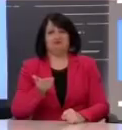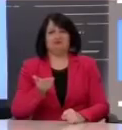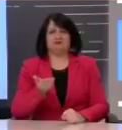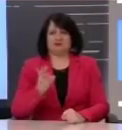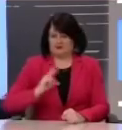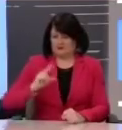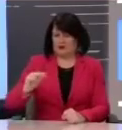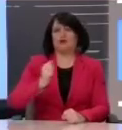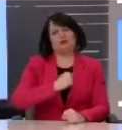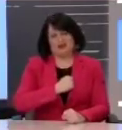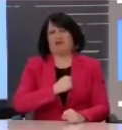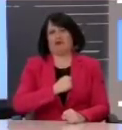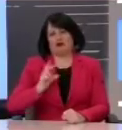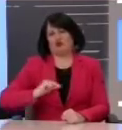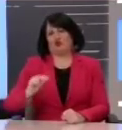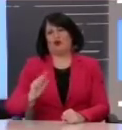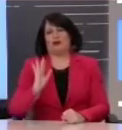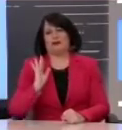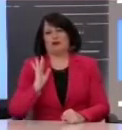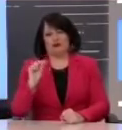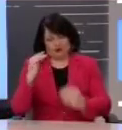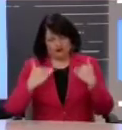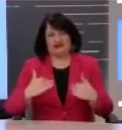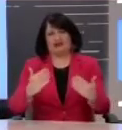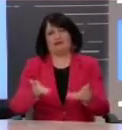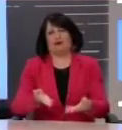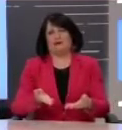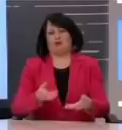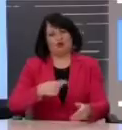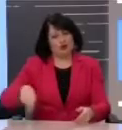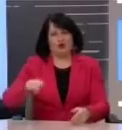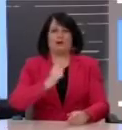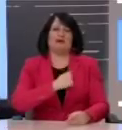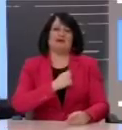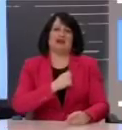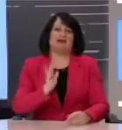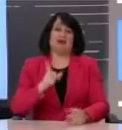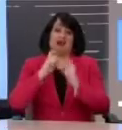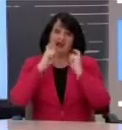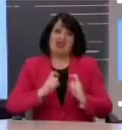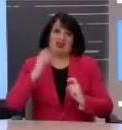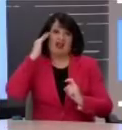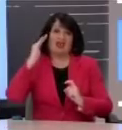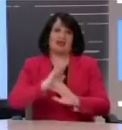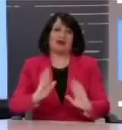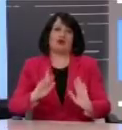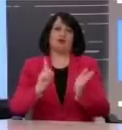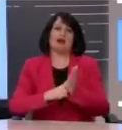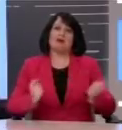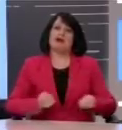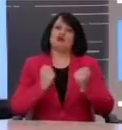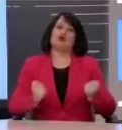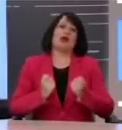διαφορετική θέση και στάση εντός της εθνικής αντιπροσωπείας, και αυτό είναι καθήκον όλων μας να το πράξουμε,